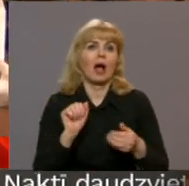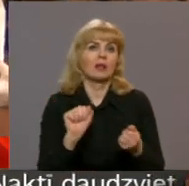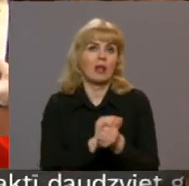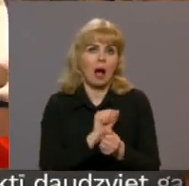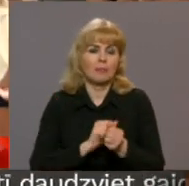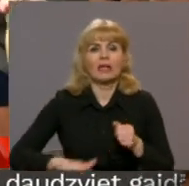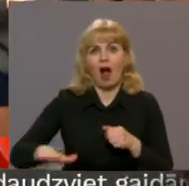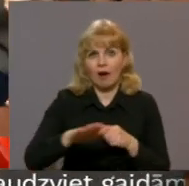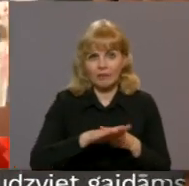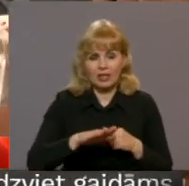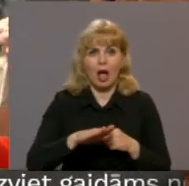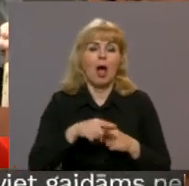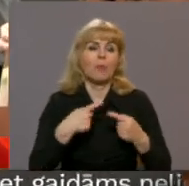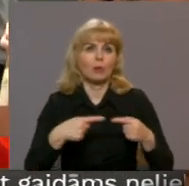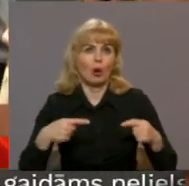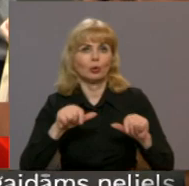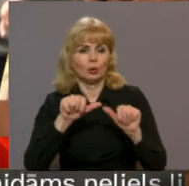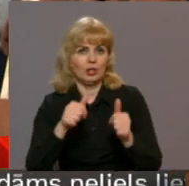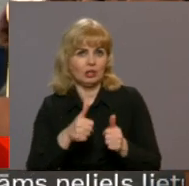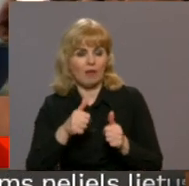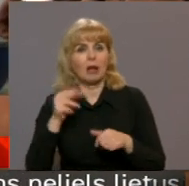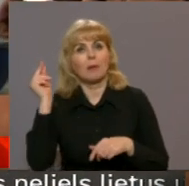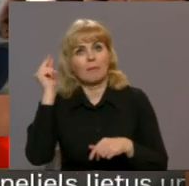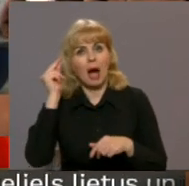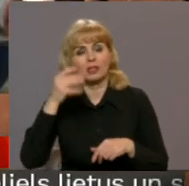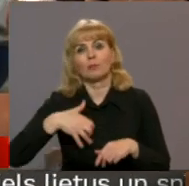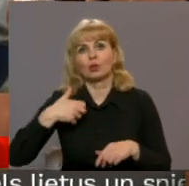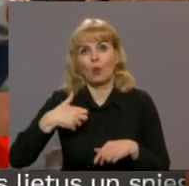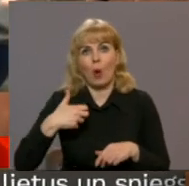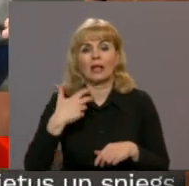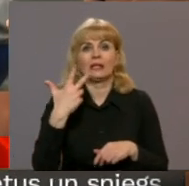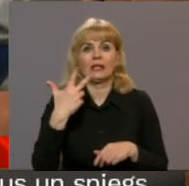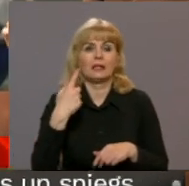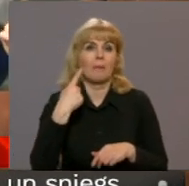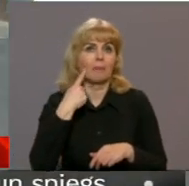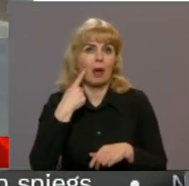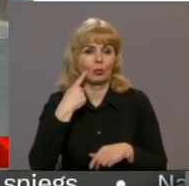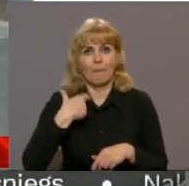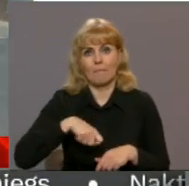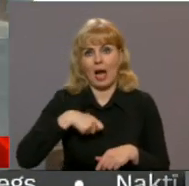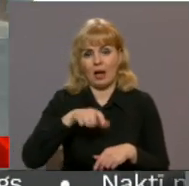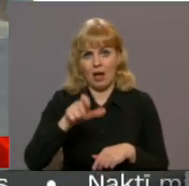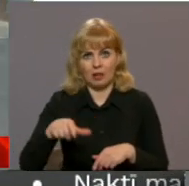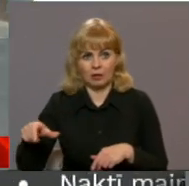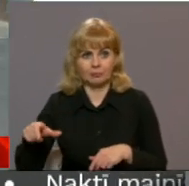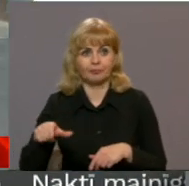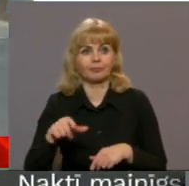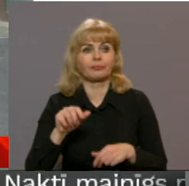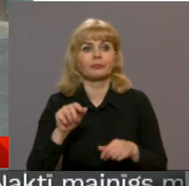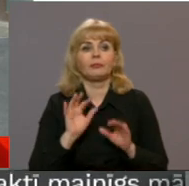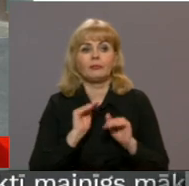šādam produktam izveidojot savu skolēnu mācību uzņēmumu, nonākušas trīs Madonas puses meitenes. Tas ir pilnīgi eko